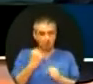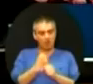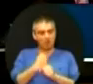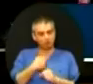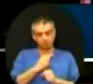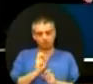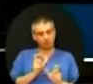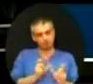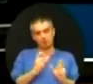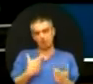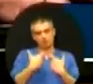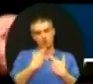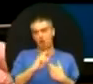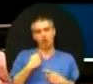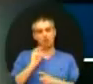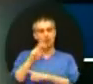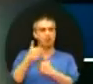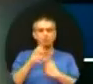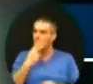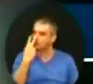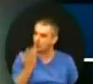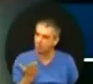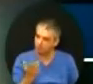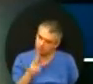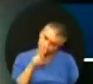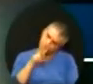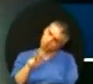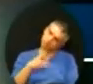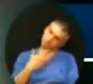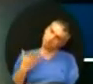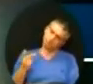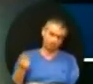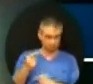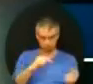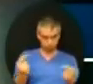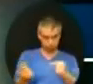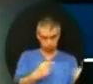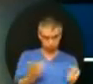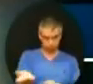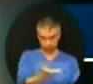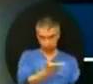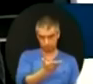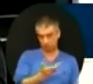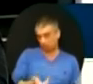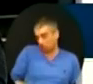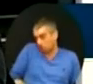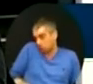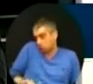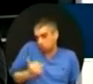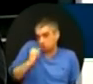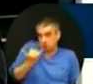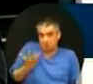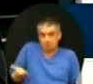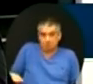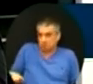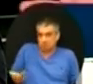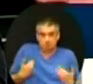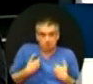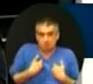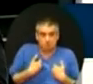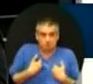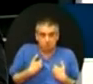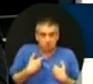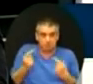לי שלא להתמודד. איך אתה מסתכל על זה? משקיף מהצד, שיריבו ביניהם? כן, בעיקרון, אני לא...